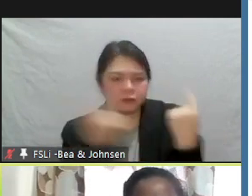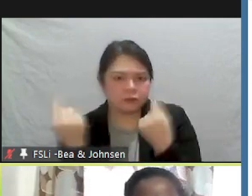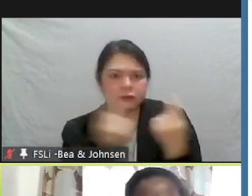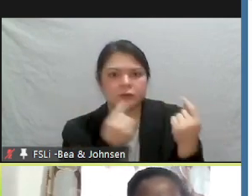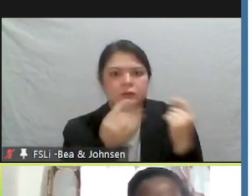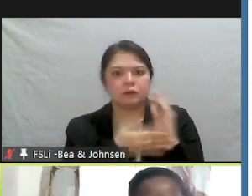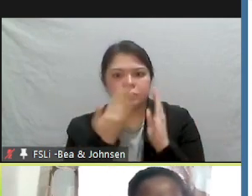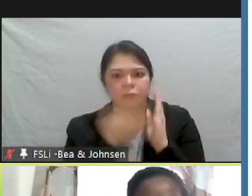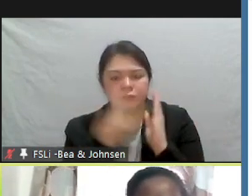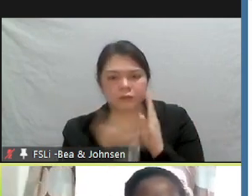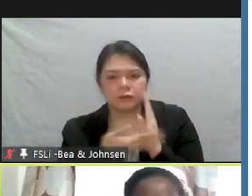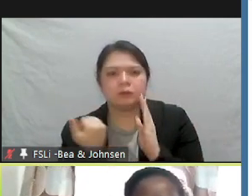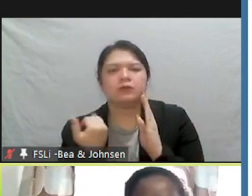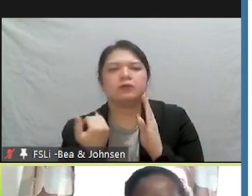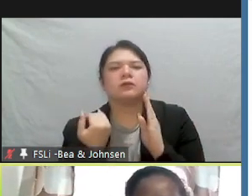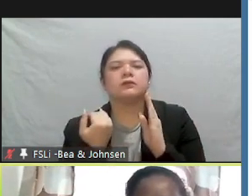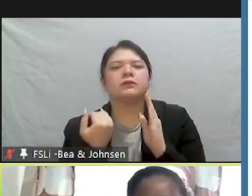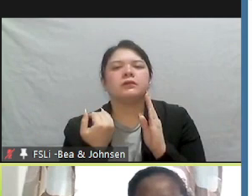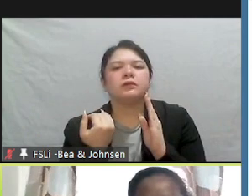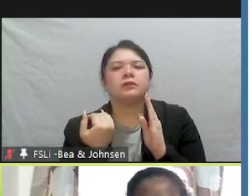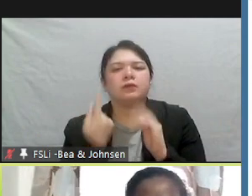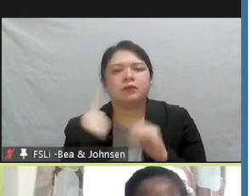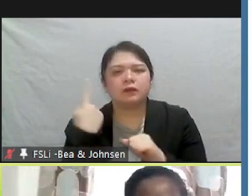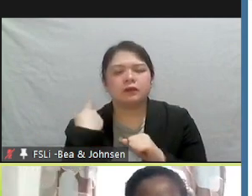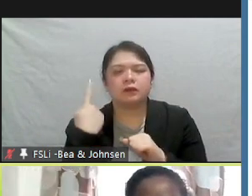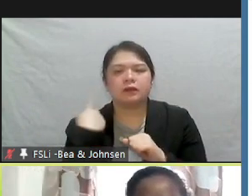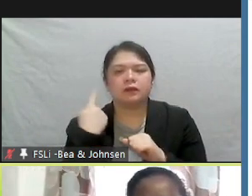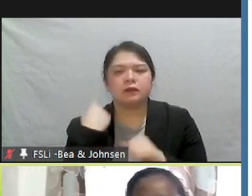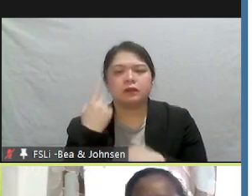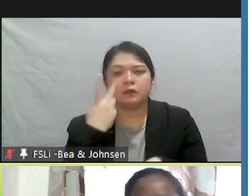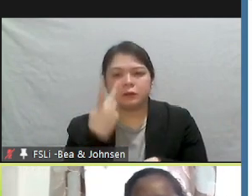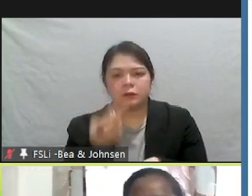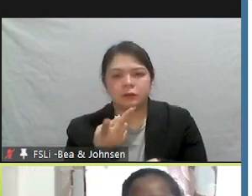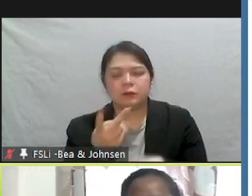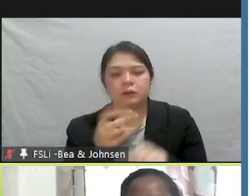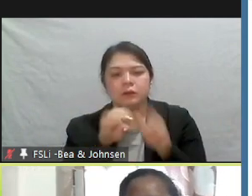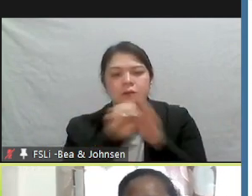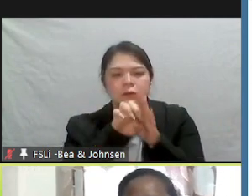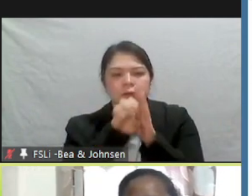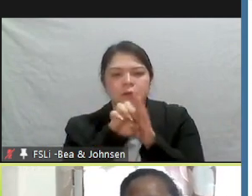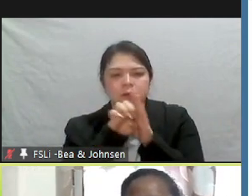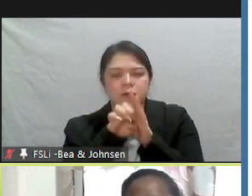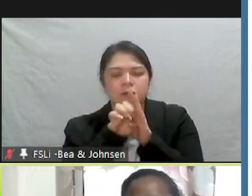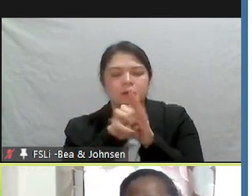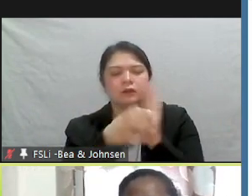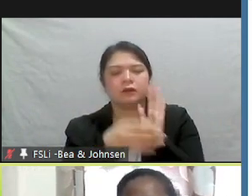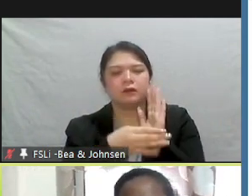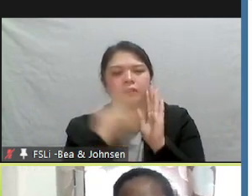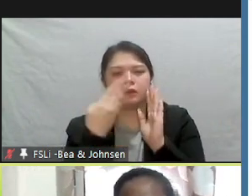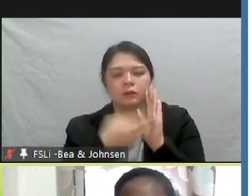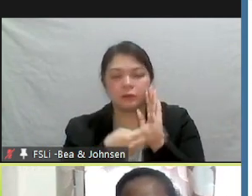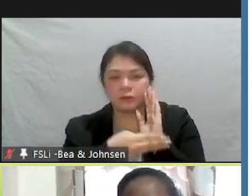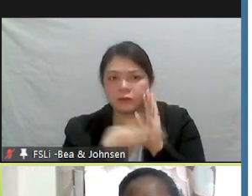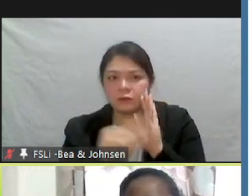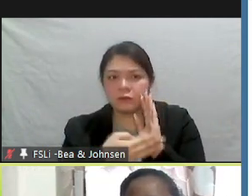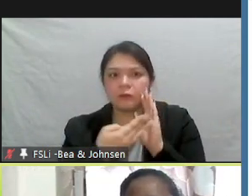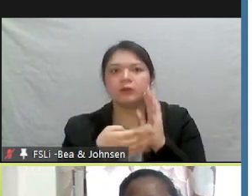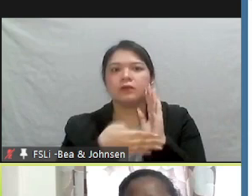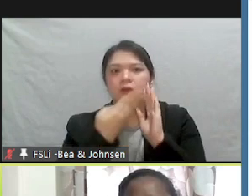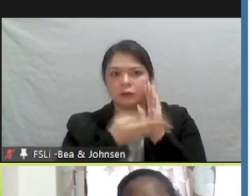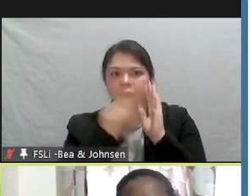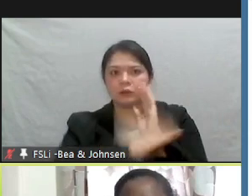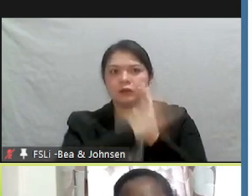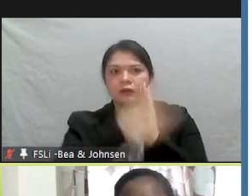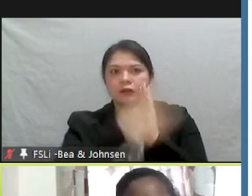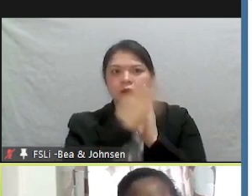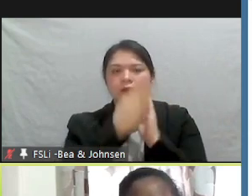modules, yung high attack. Ayan po yung isa. Yan po ang mga halimbawa ng mga modules na nagawa na po namin. At